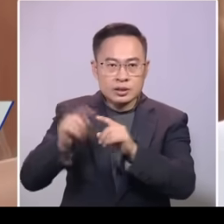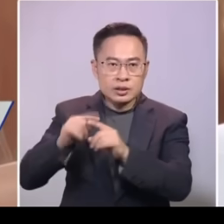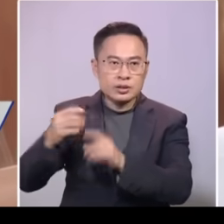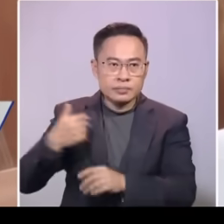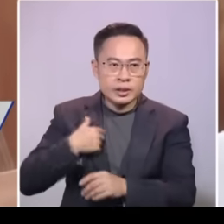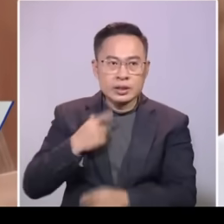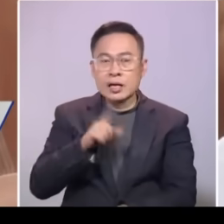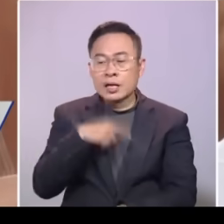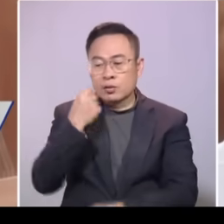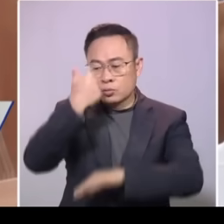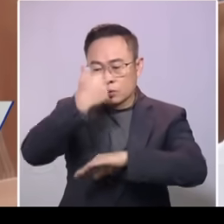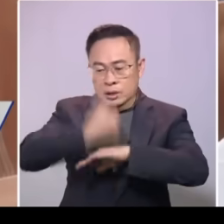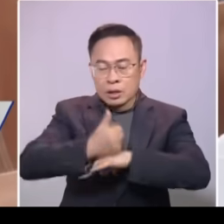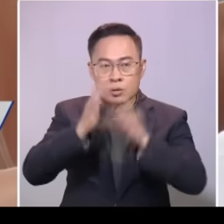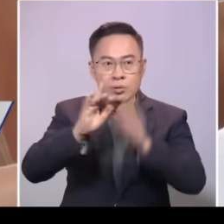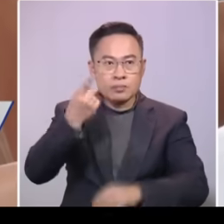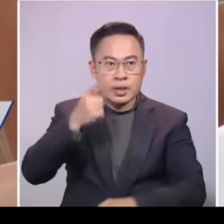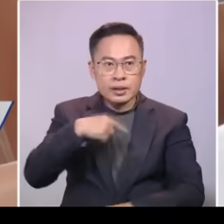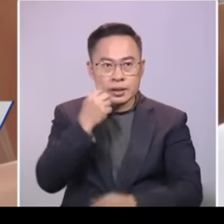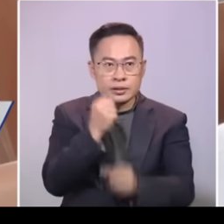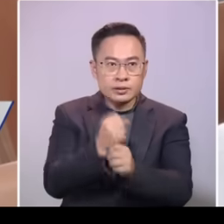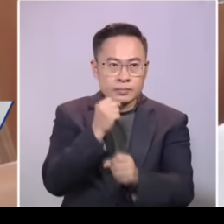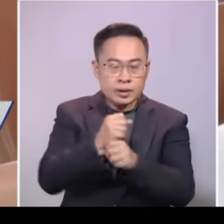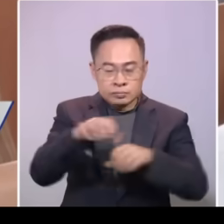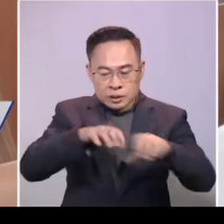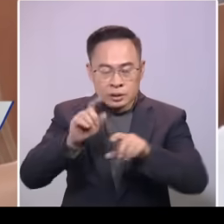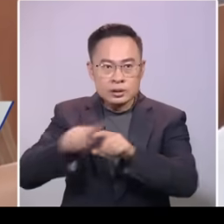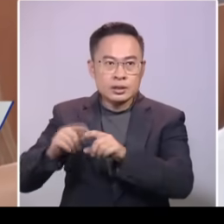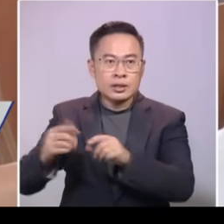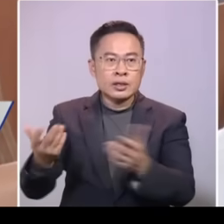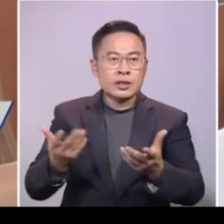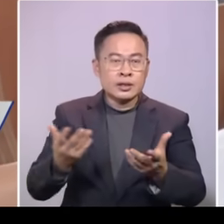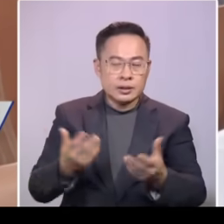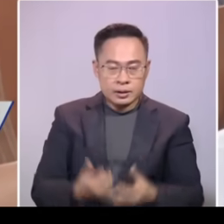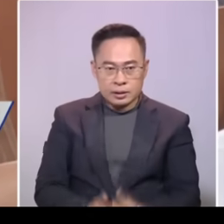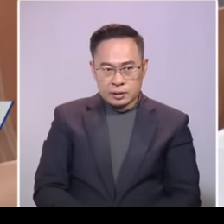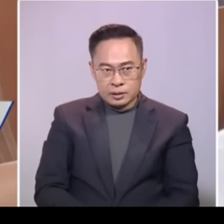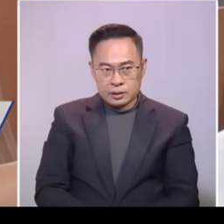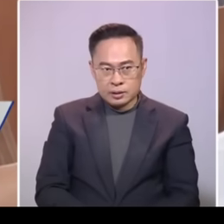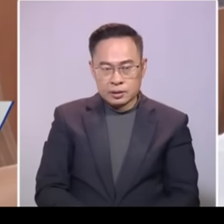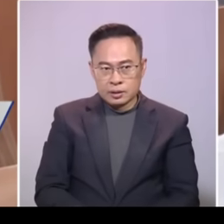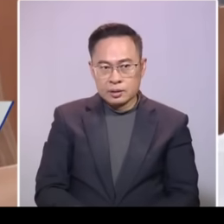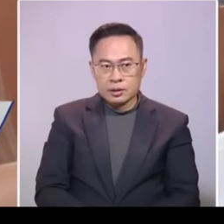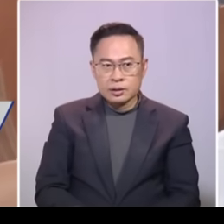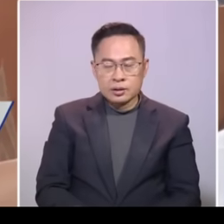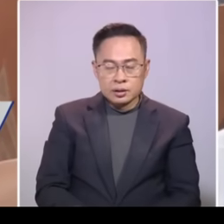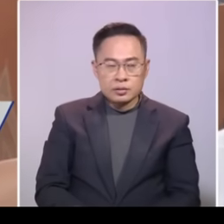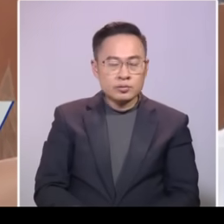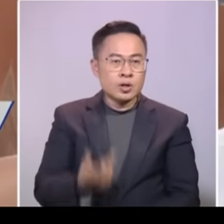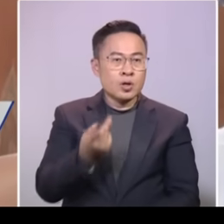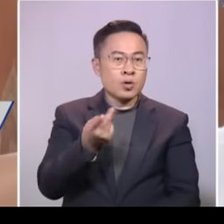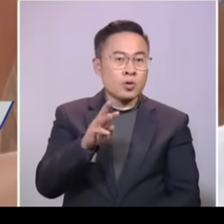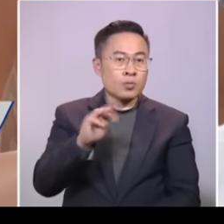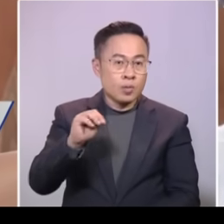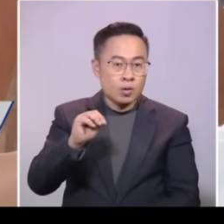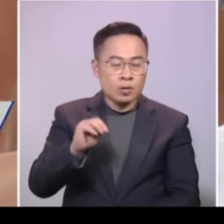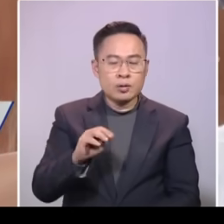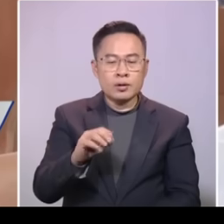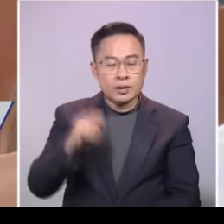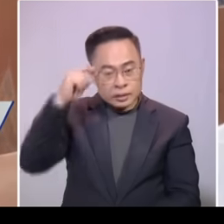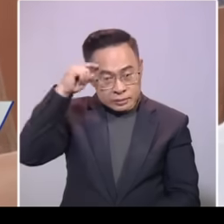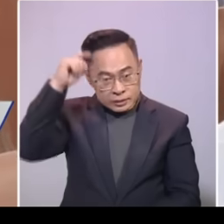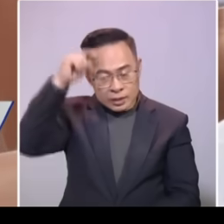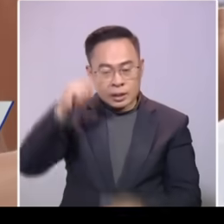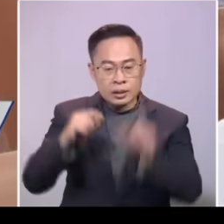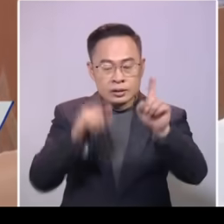ว่าใครจะมารับตำแหน่งตรงนี้ก็มีการพูดถึงว่าอ้าวทำไมเรียกกันเป็นครมเสษฐาน 1/1ก็เนื่องจากว่า